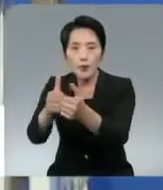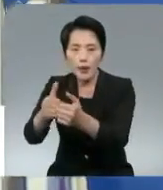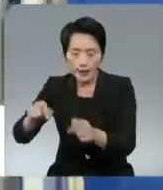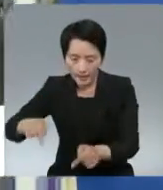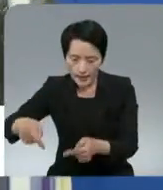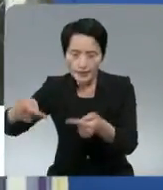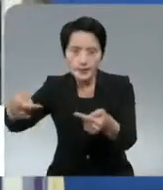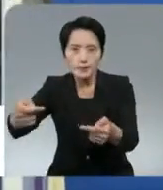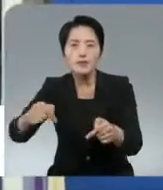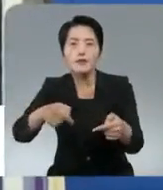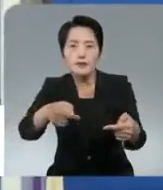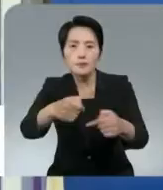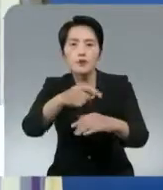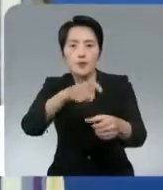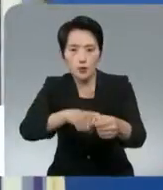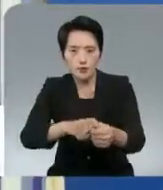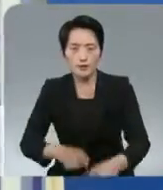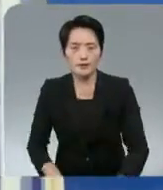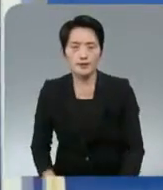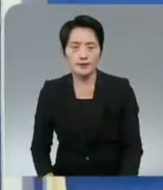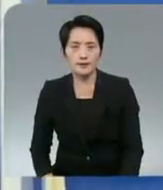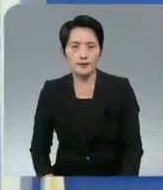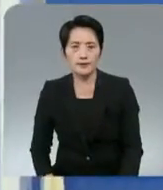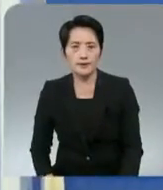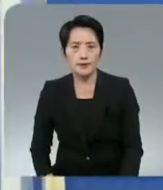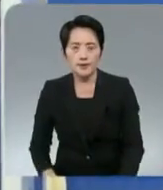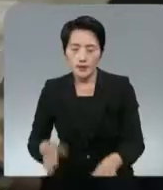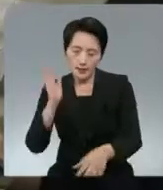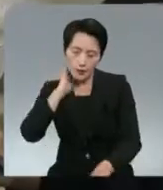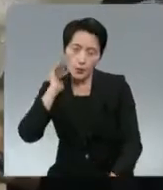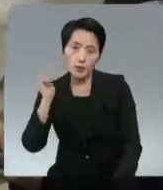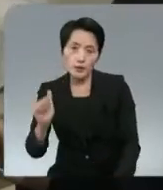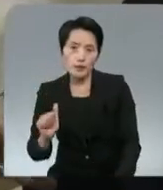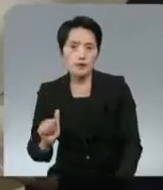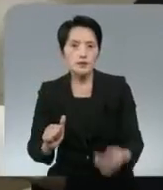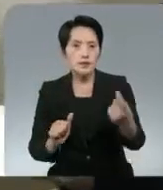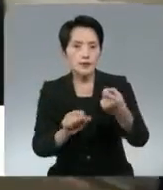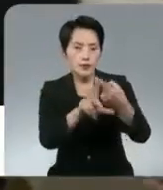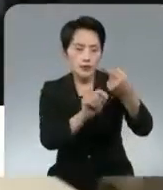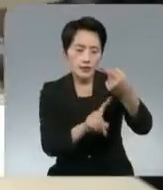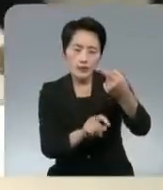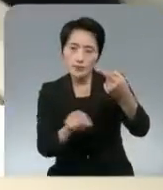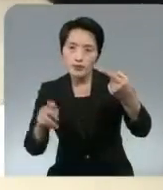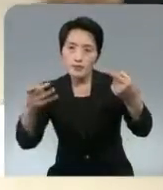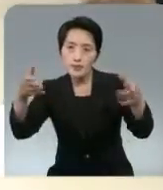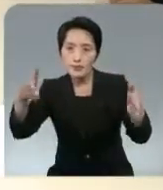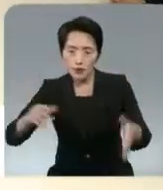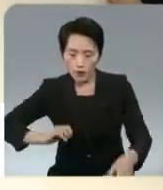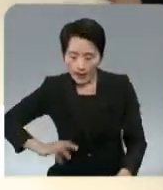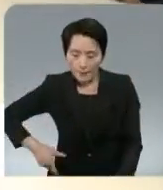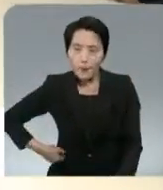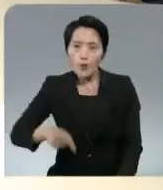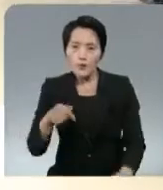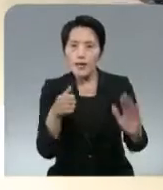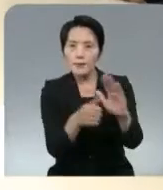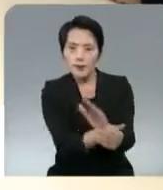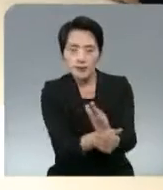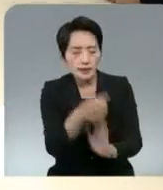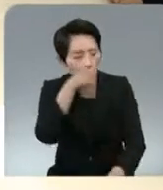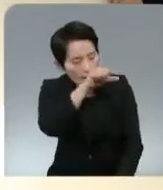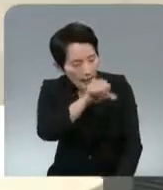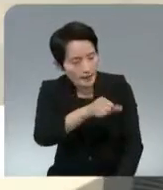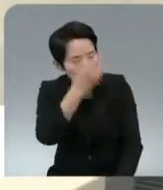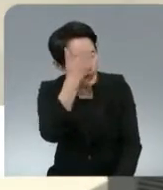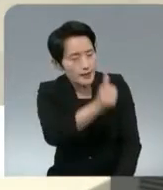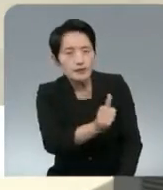Gipfeltreffen teilzunehmen laut dem Präsidialamt werden Diskussionen geführt um am Rand der treffen trilaterale gipfelgespräche